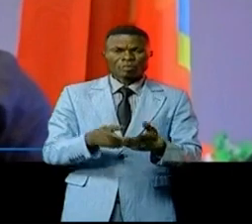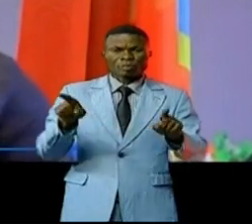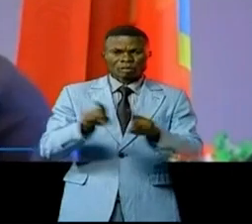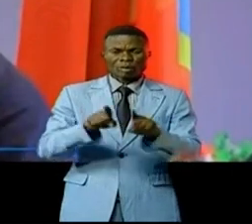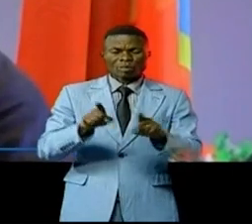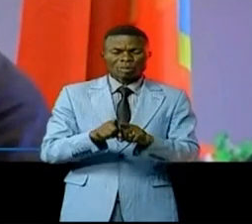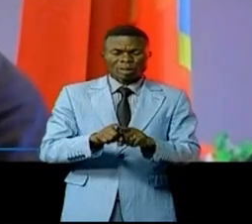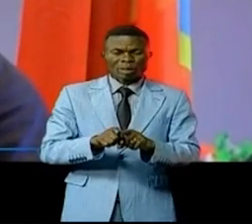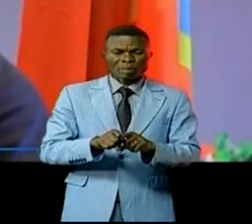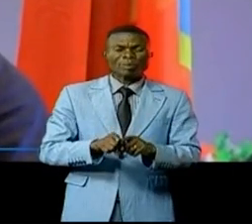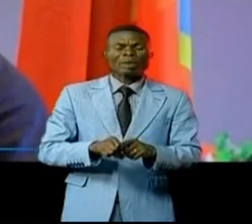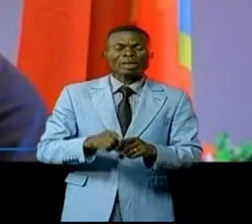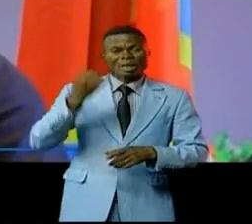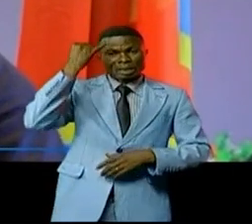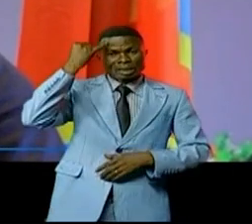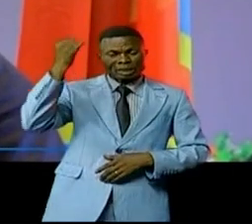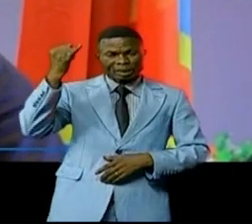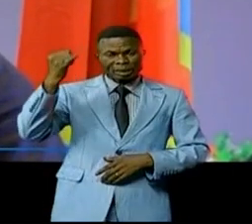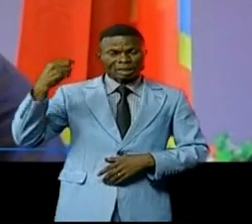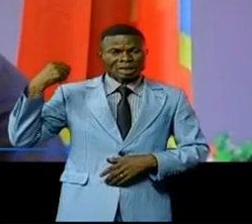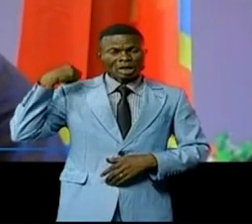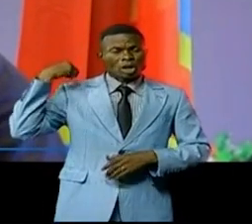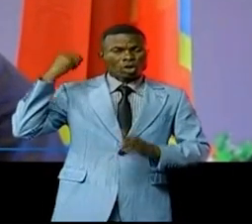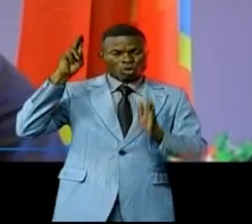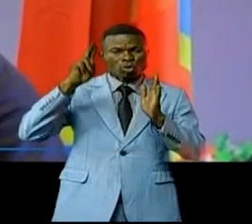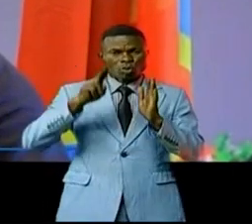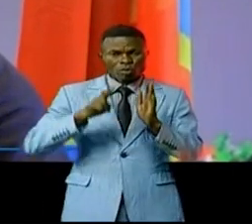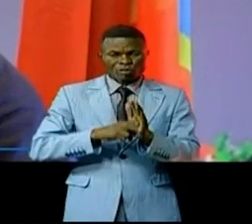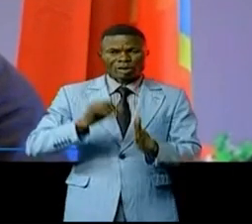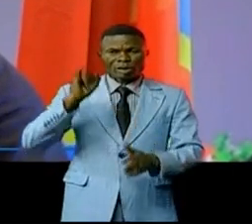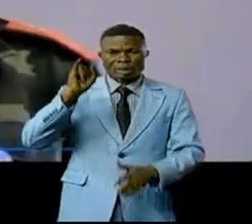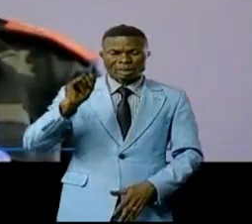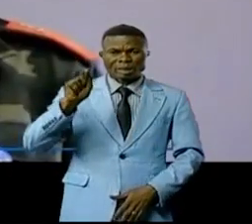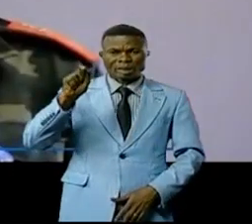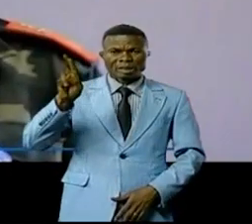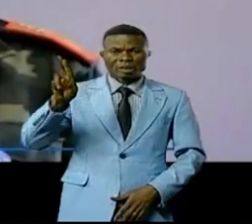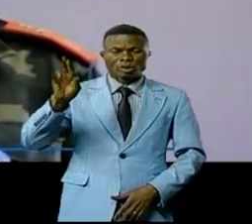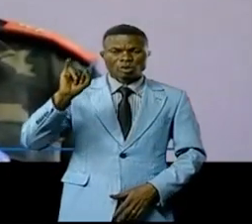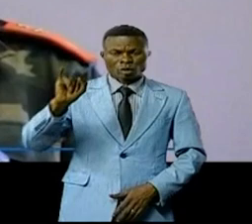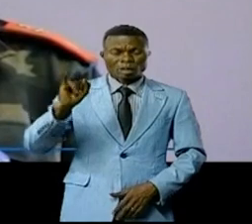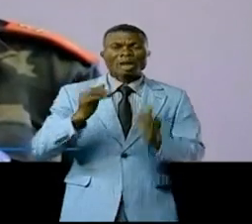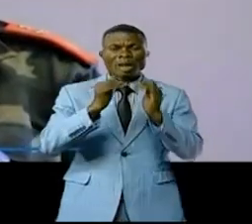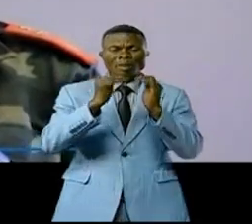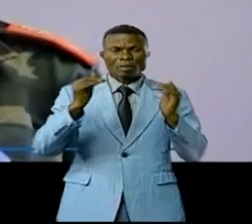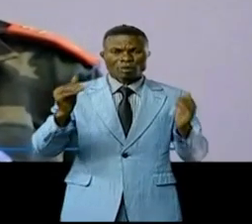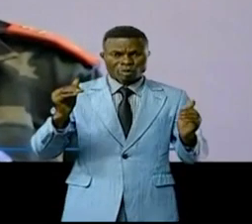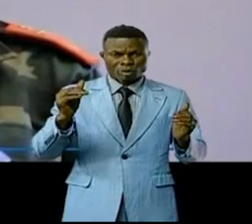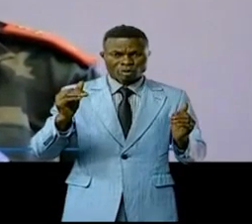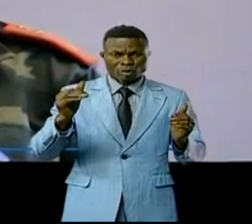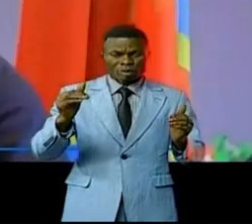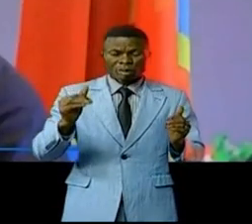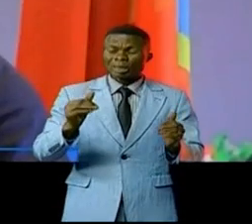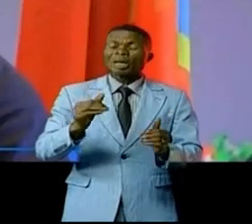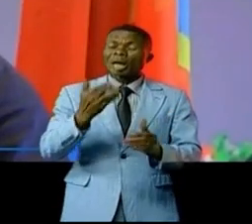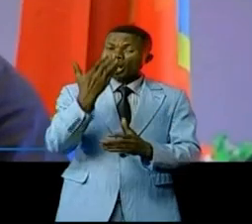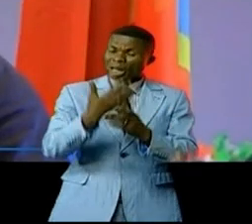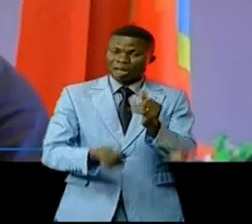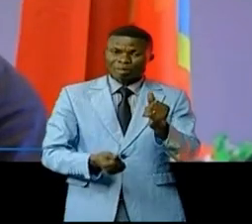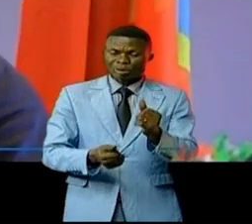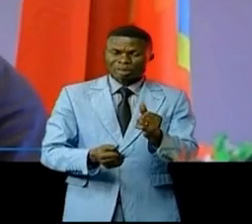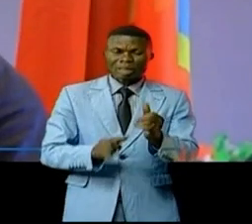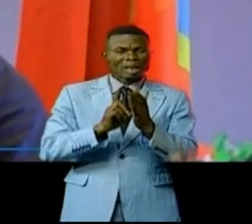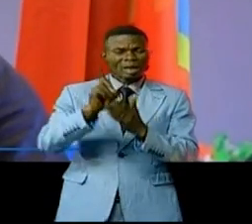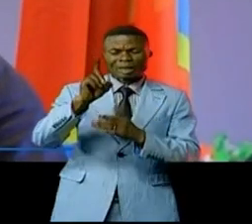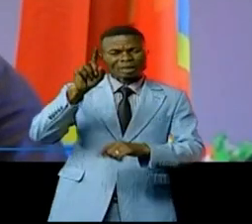le gouverneur du Haut-Ouélé, Christophe Basséani Nanga. Mon collègue a dit la paix, sans laquelle aucun développement